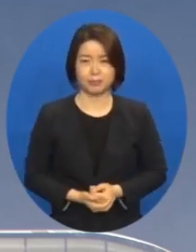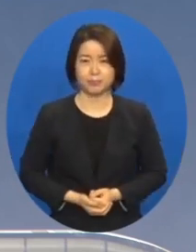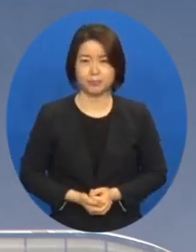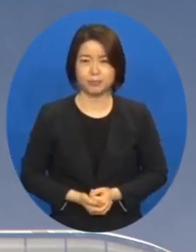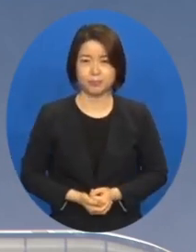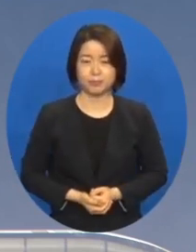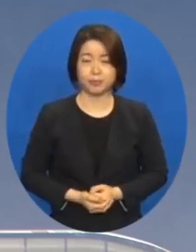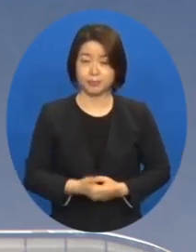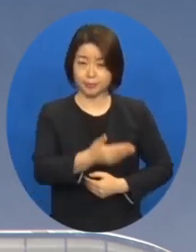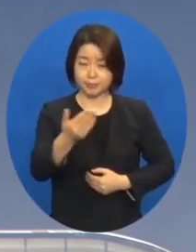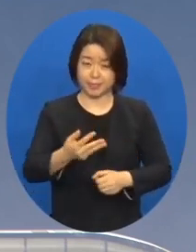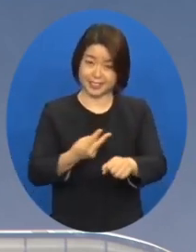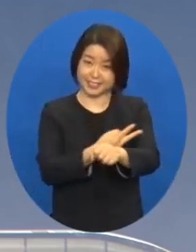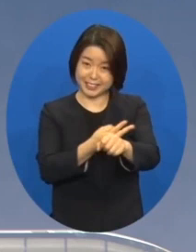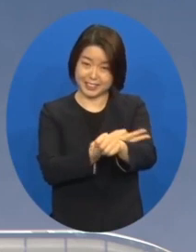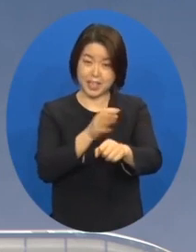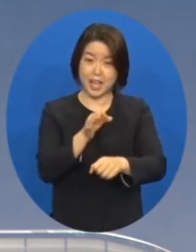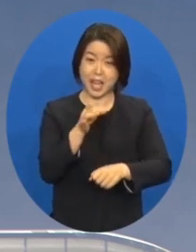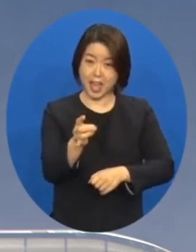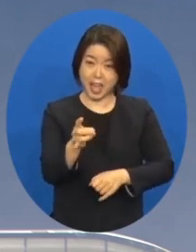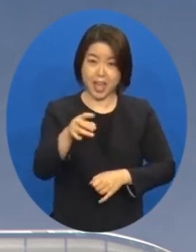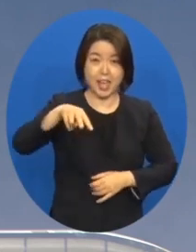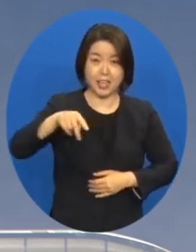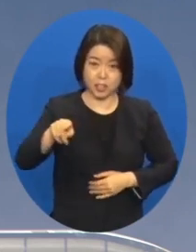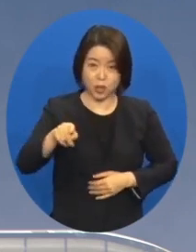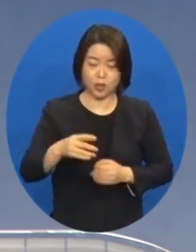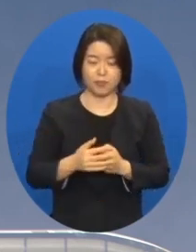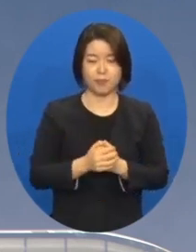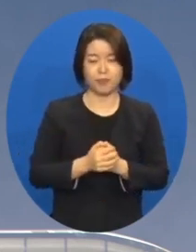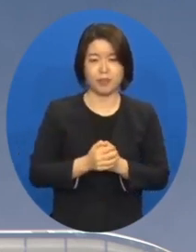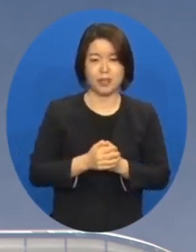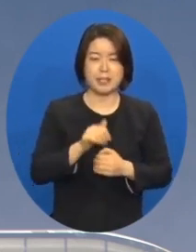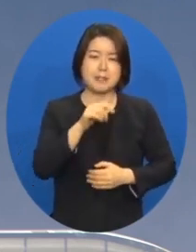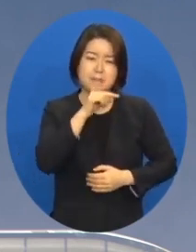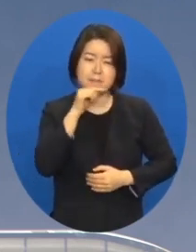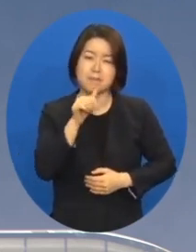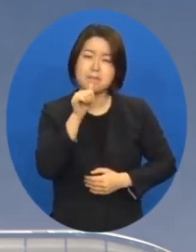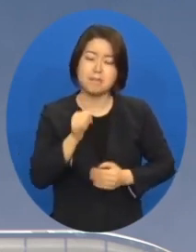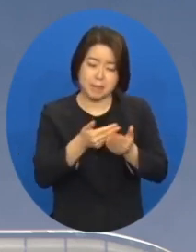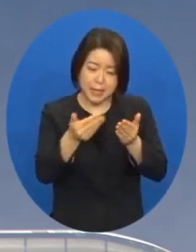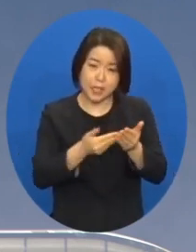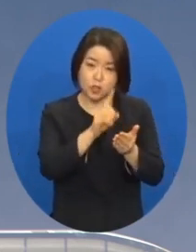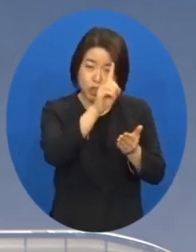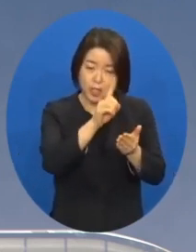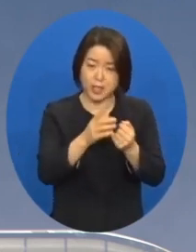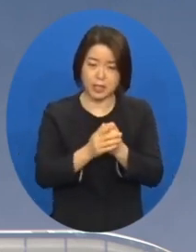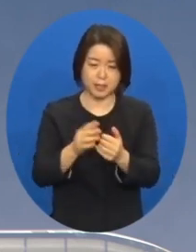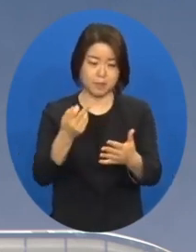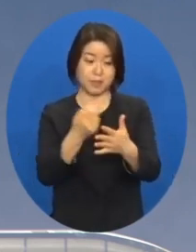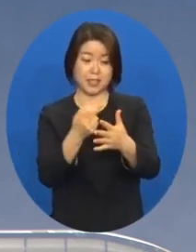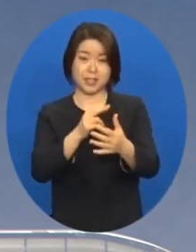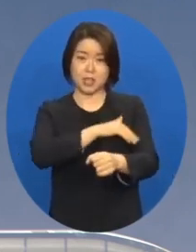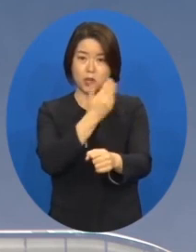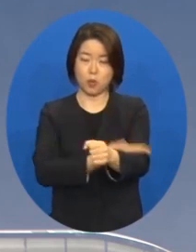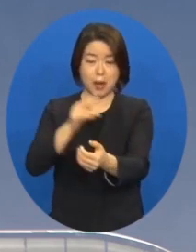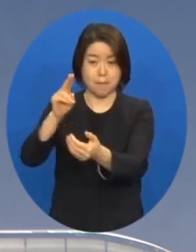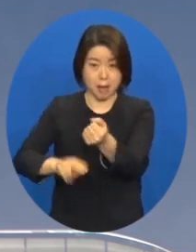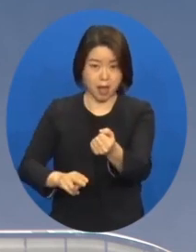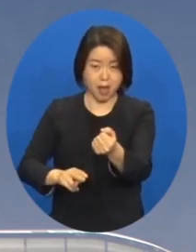여러분, 에서가 팥죽 한 그릇에 장자권을 팔아버립니다. 어떻게 그렇게 할 수 있을까 싶은 생각이